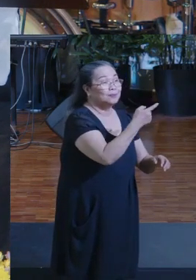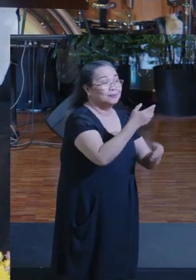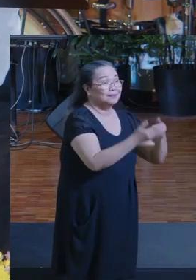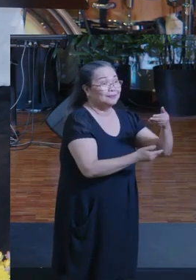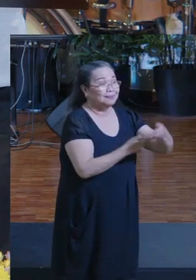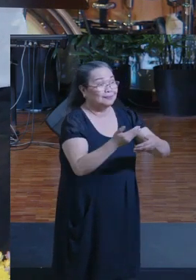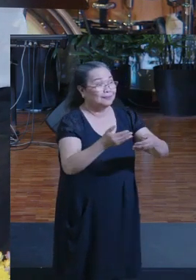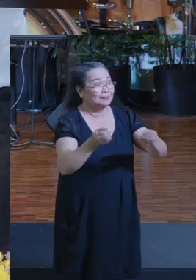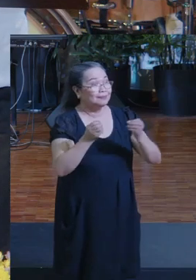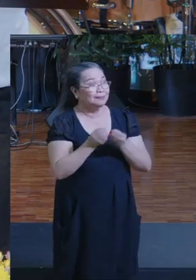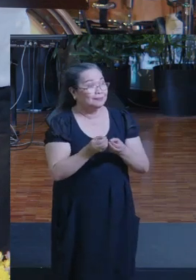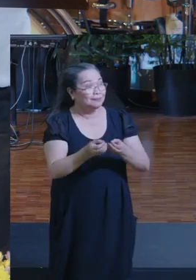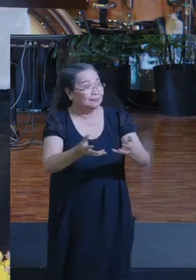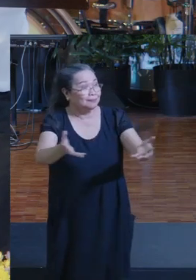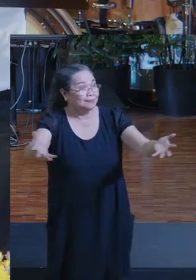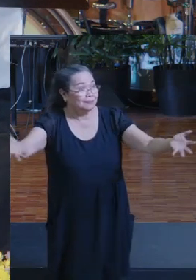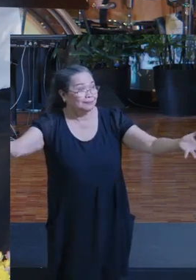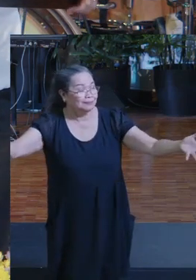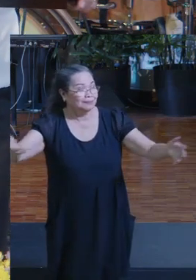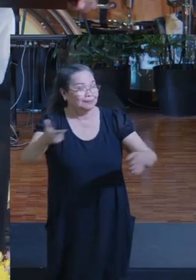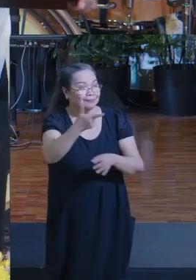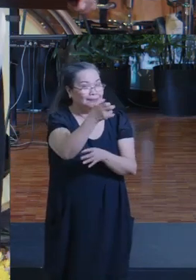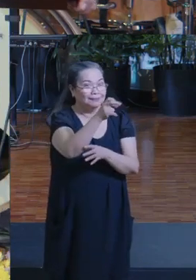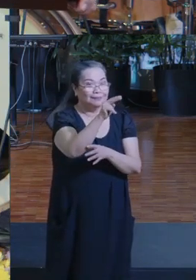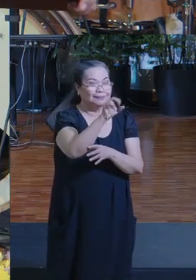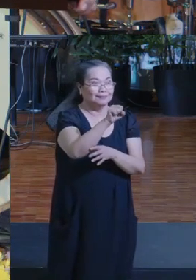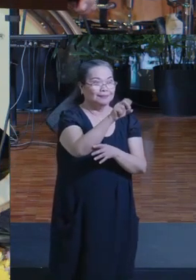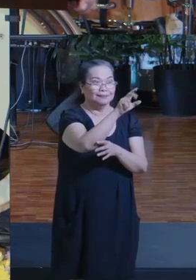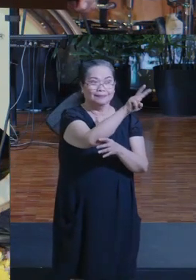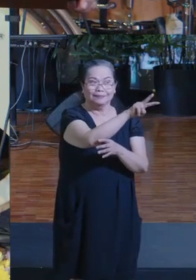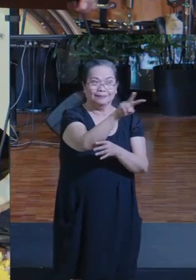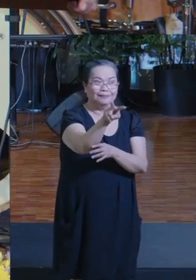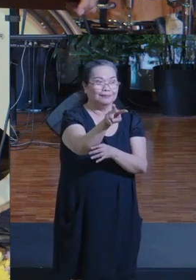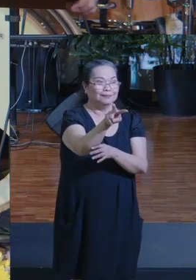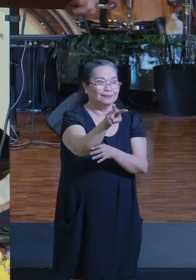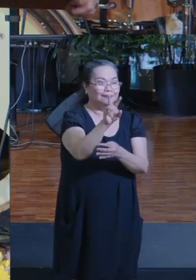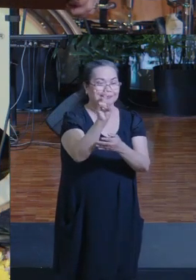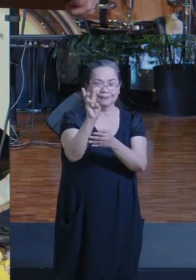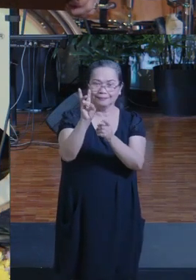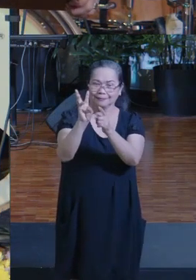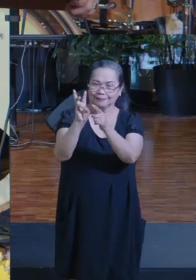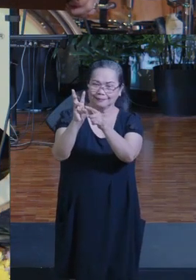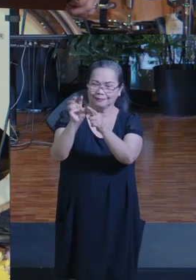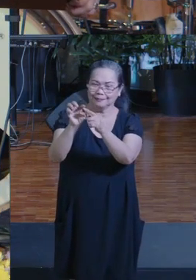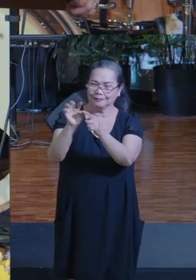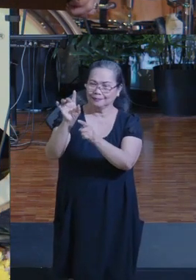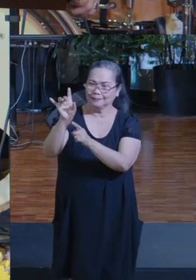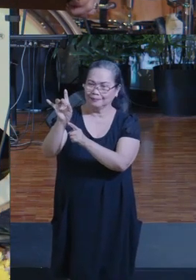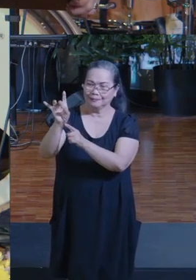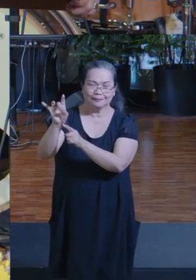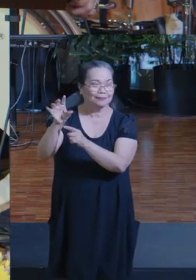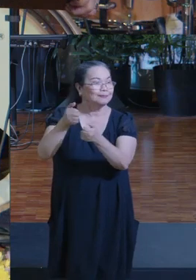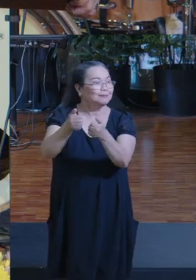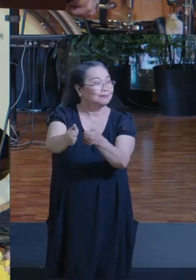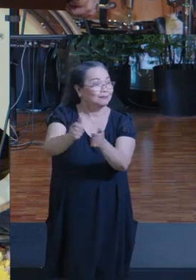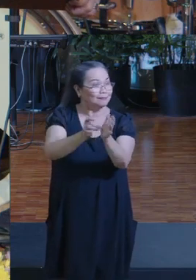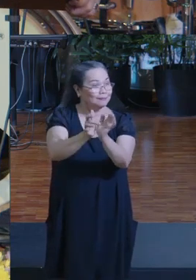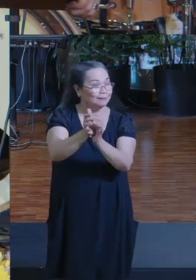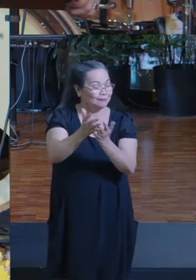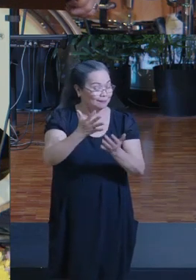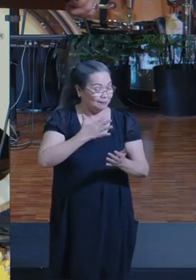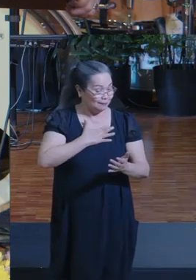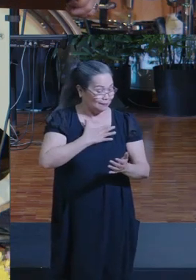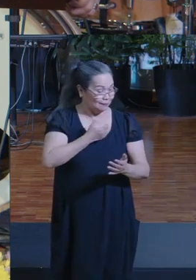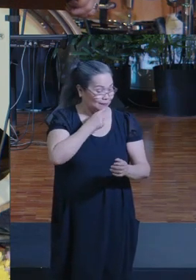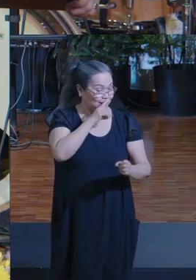nung pangakong yun. Genesis 22, 16 to 18. By myself I